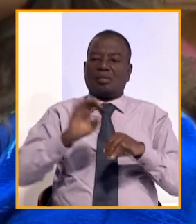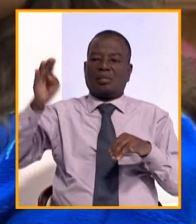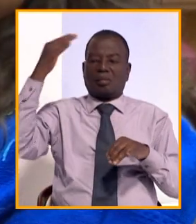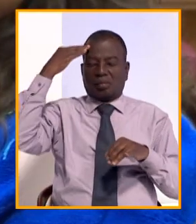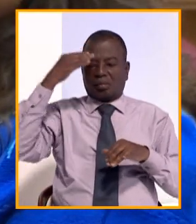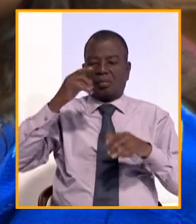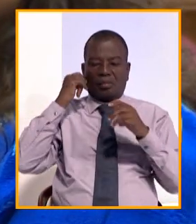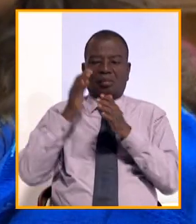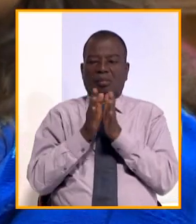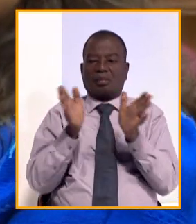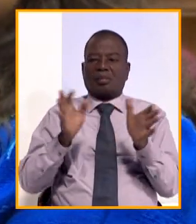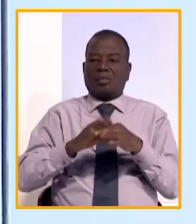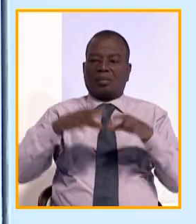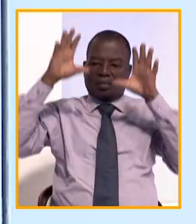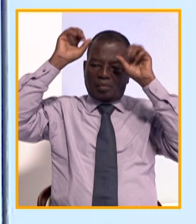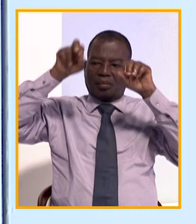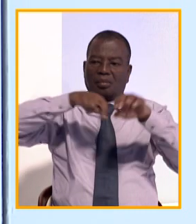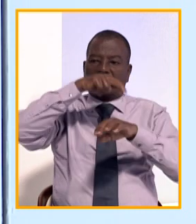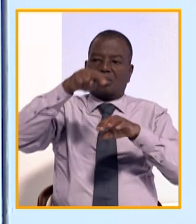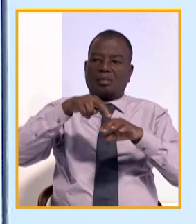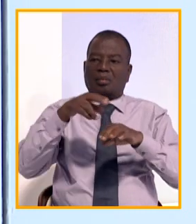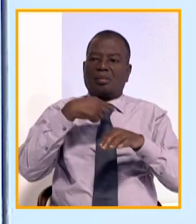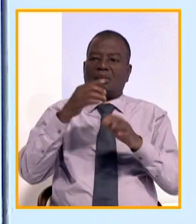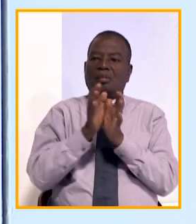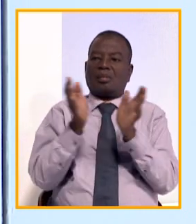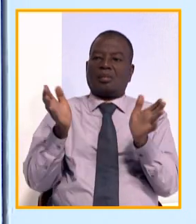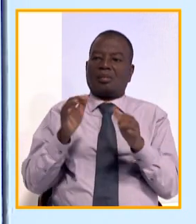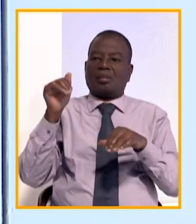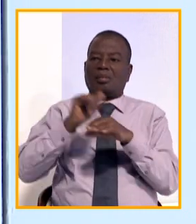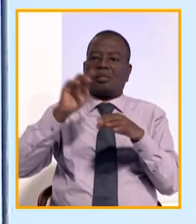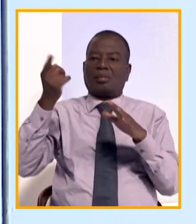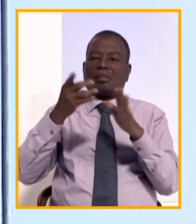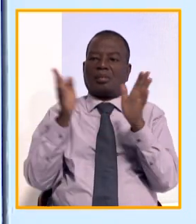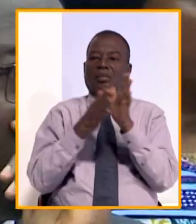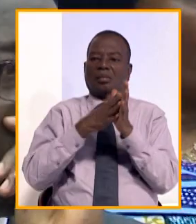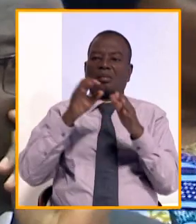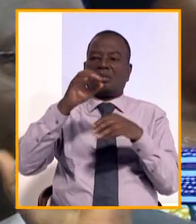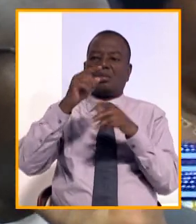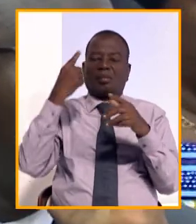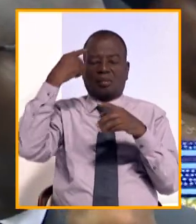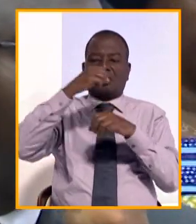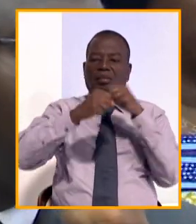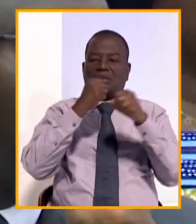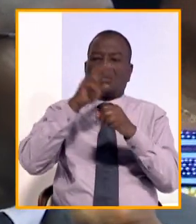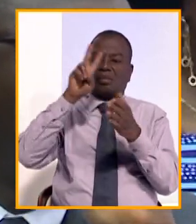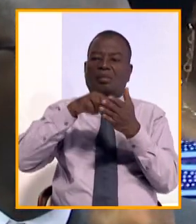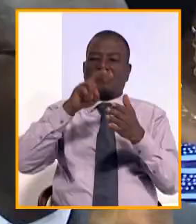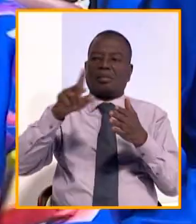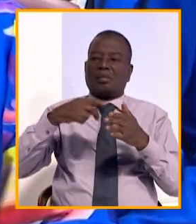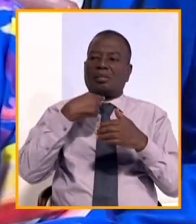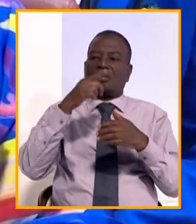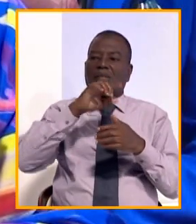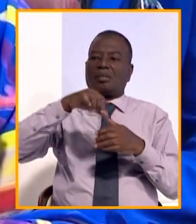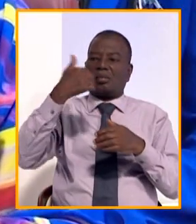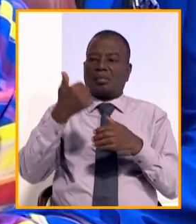ministre secrétaire général de la présidence de la République, qui a ouvert cette première session de l'année 2023, a assuré que